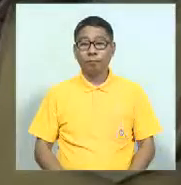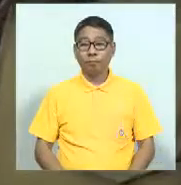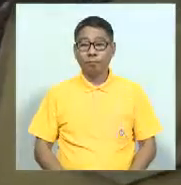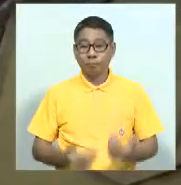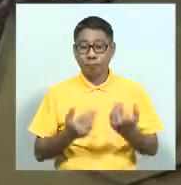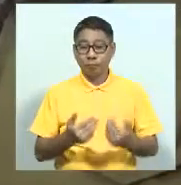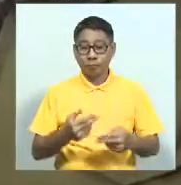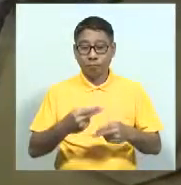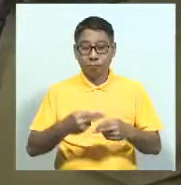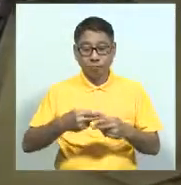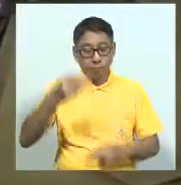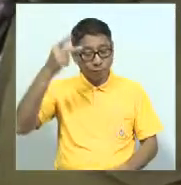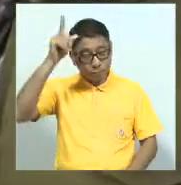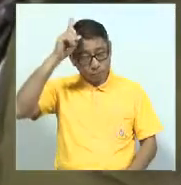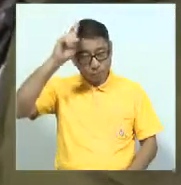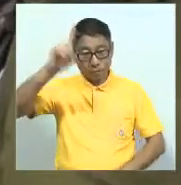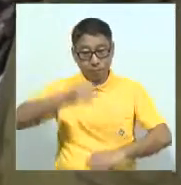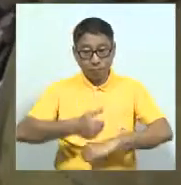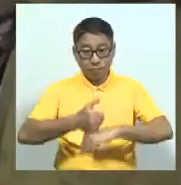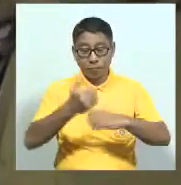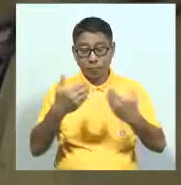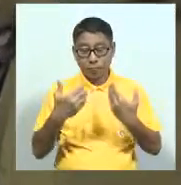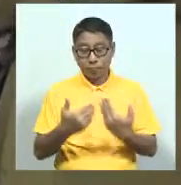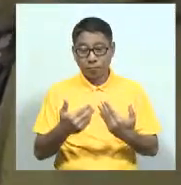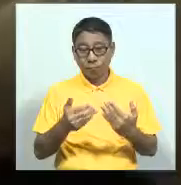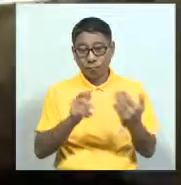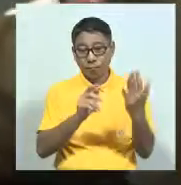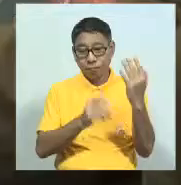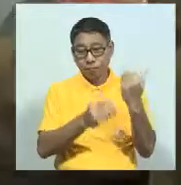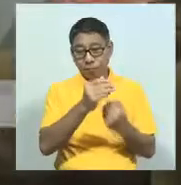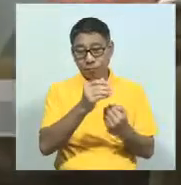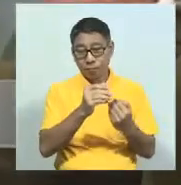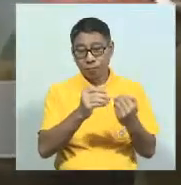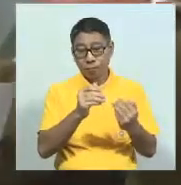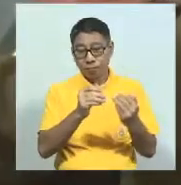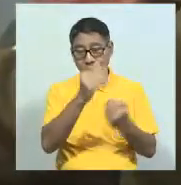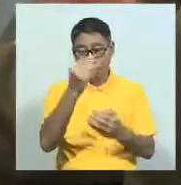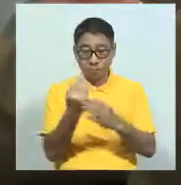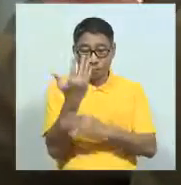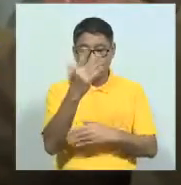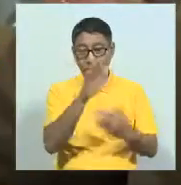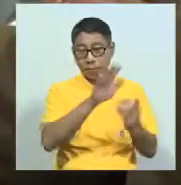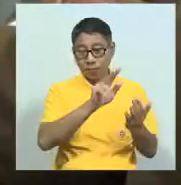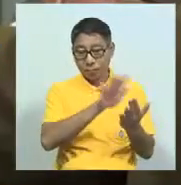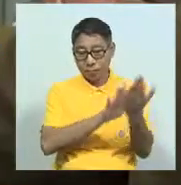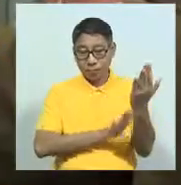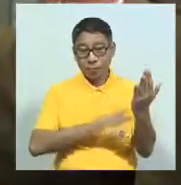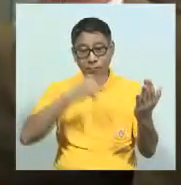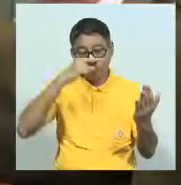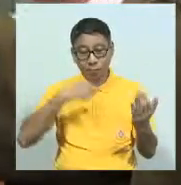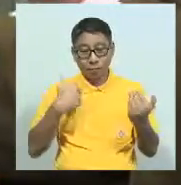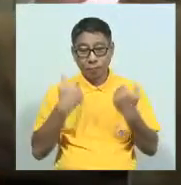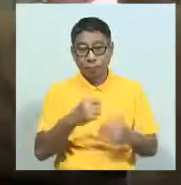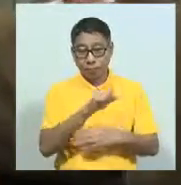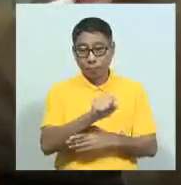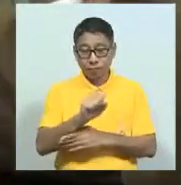ท่านนี้นะครับคุณดำรงพิเดชหัวหน้าพักรักผืนป่าไทยขออภัยฮะรักผืนป่าประเทศไทยซึ่งมีส.ส.จ